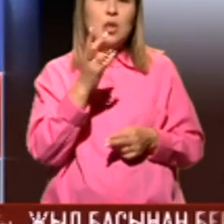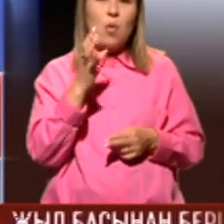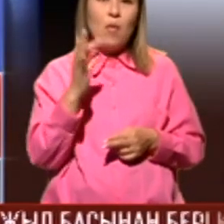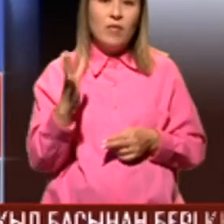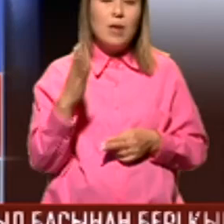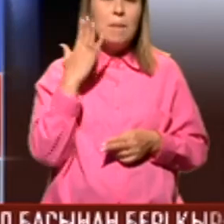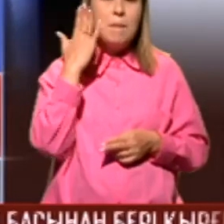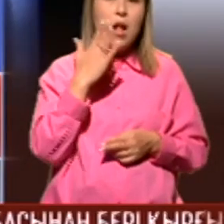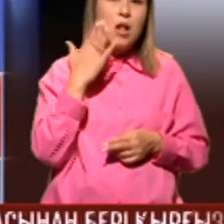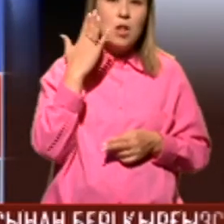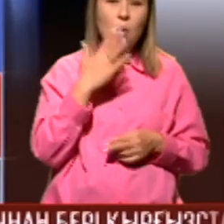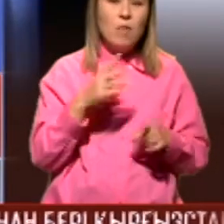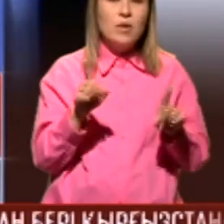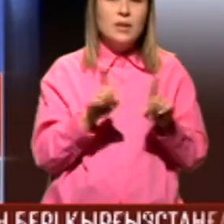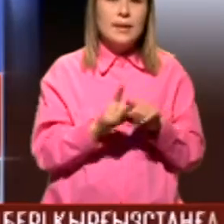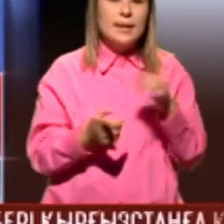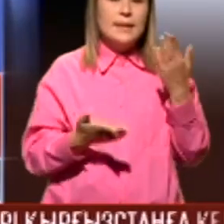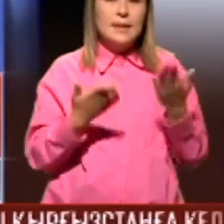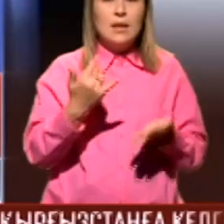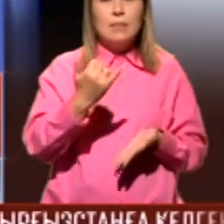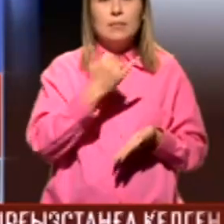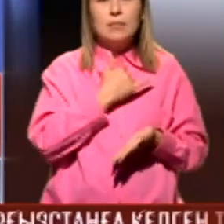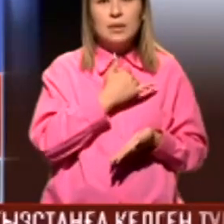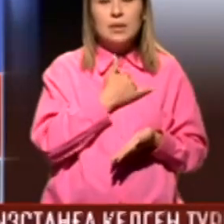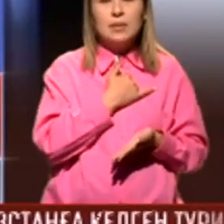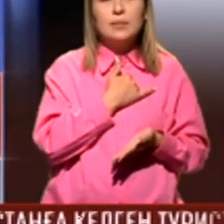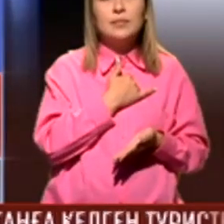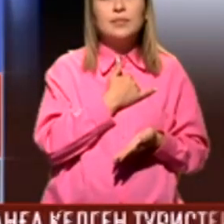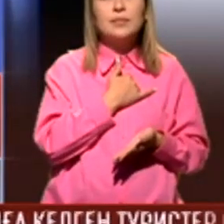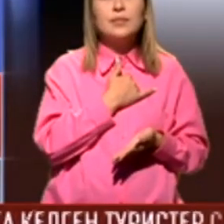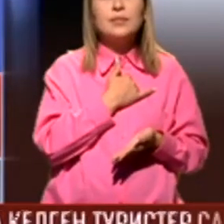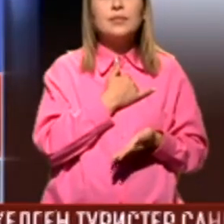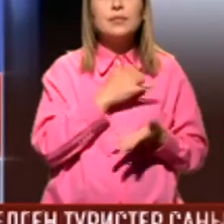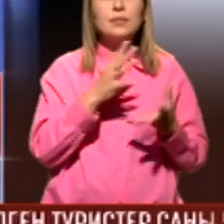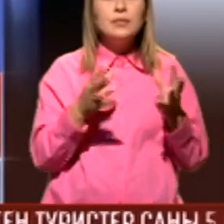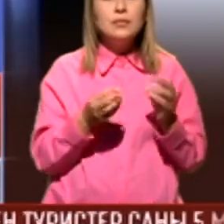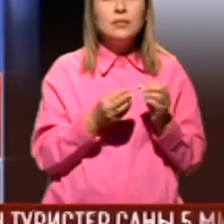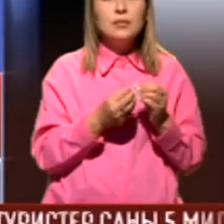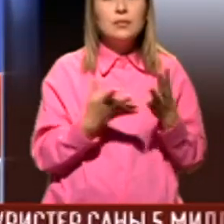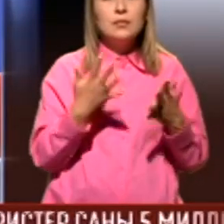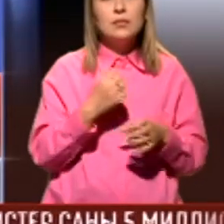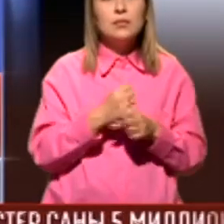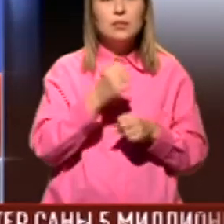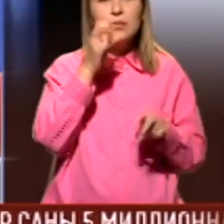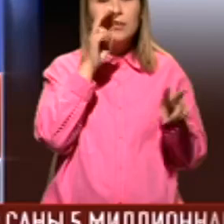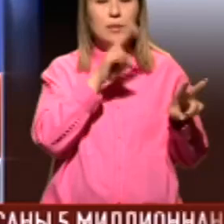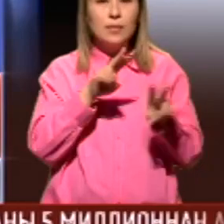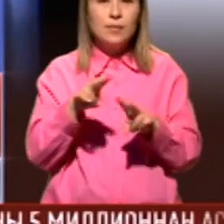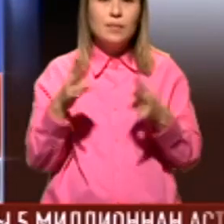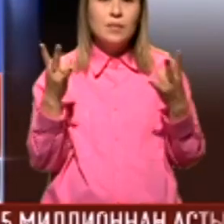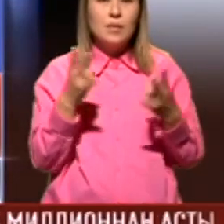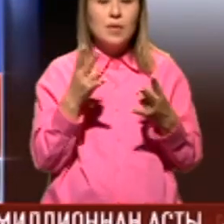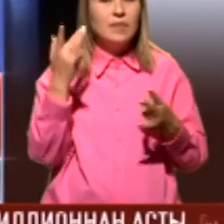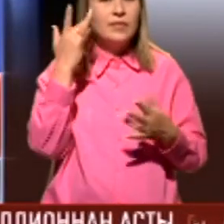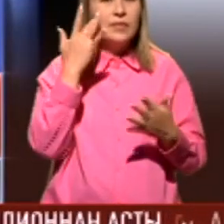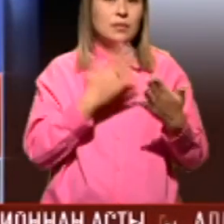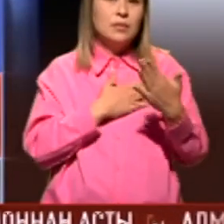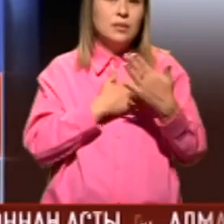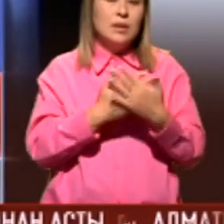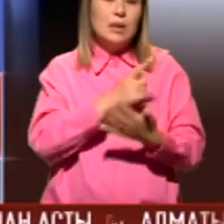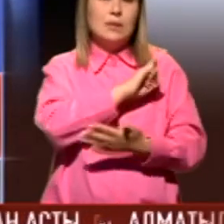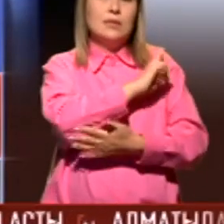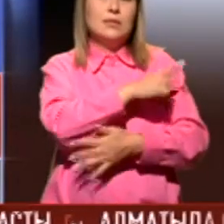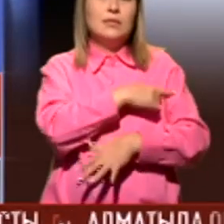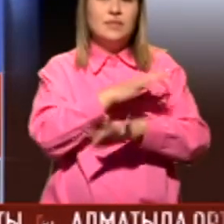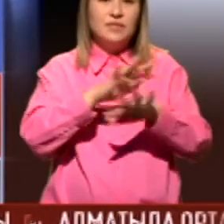солай. Яғни біз егер қанша дегенмен оңымызды, солымызды қадағалап отыруымыз керек, бізге ықпалды күшті бийлік